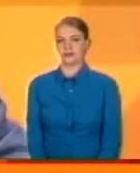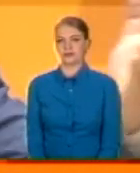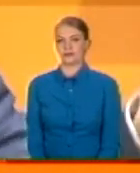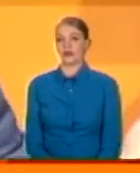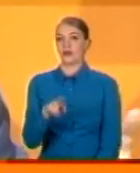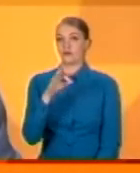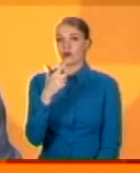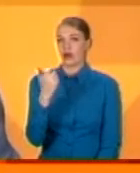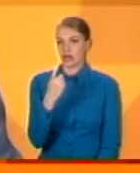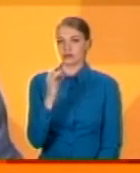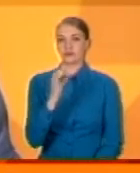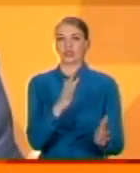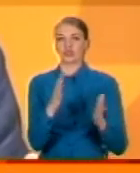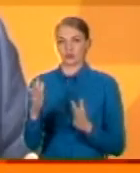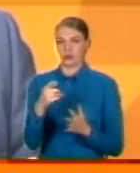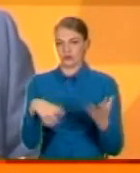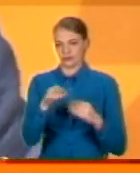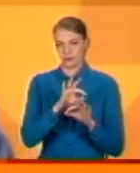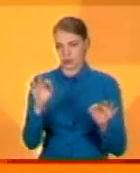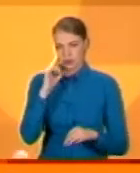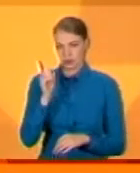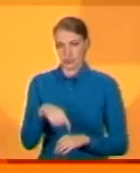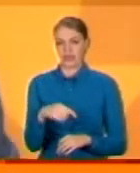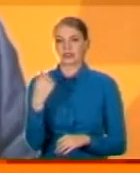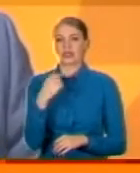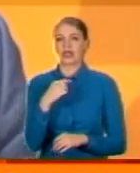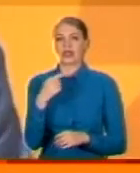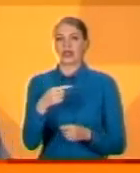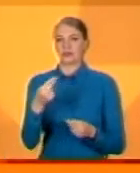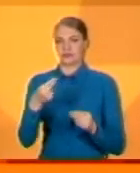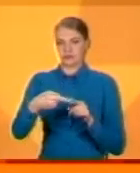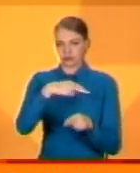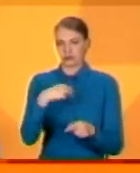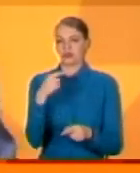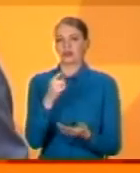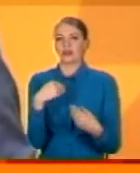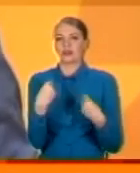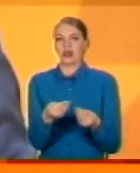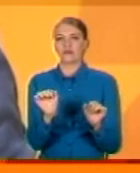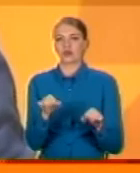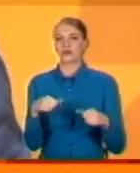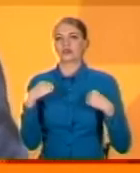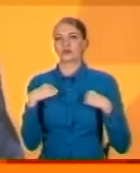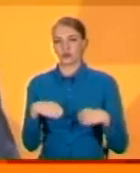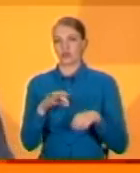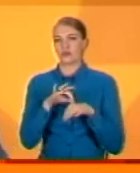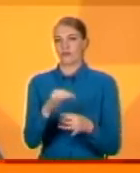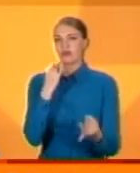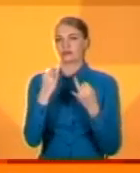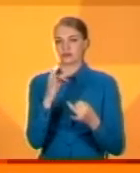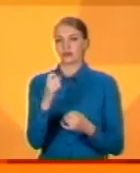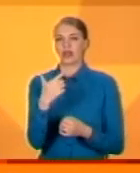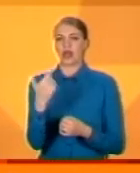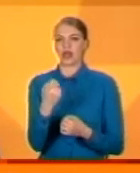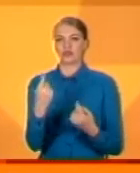По газу історію з реверсом ви всі прекрасно знаєте. Він реверс дав можливість спокійно вести переговори з